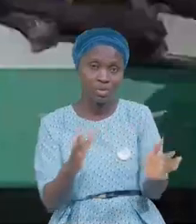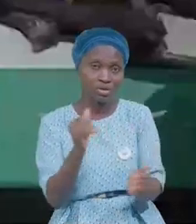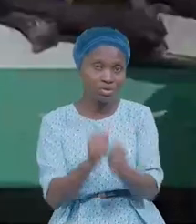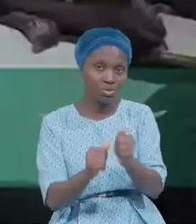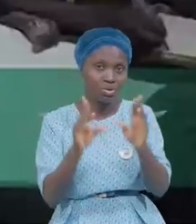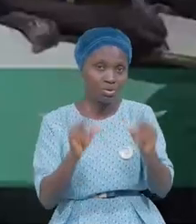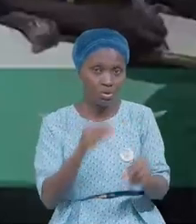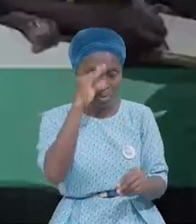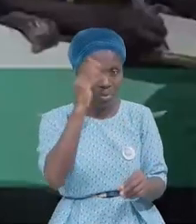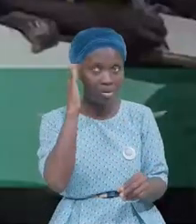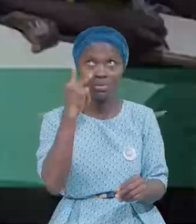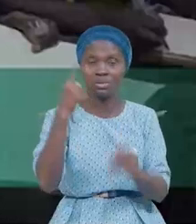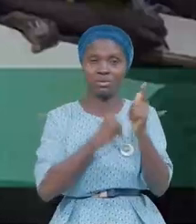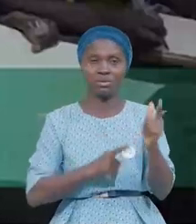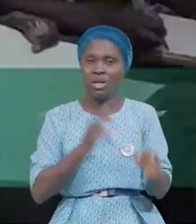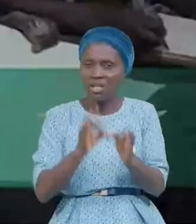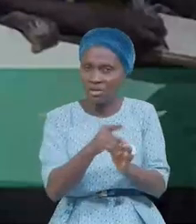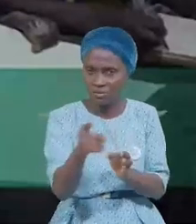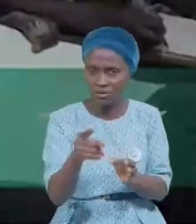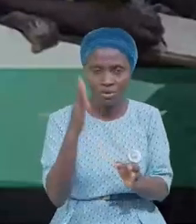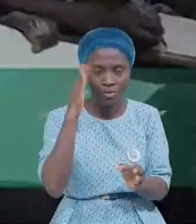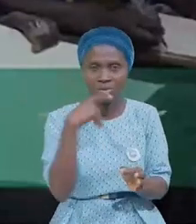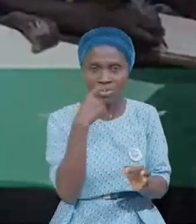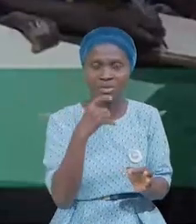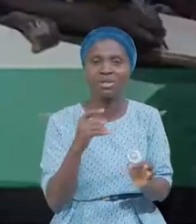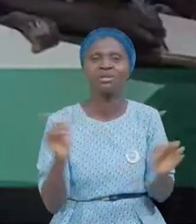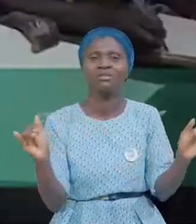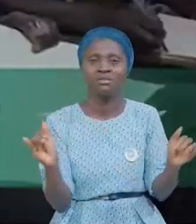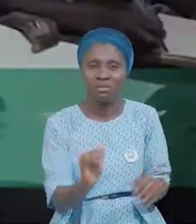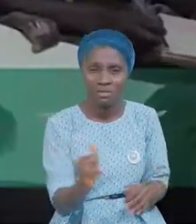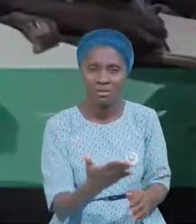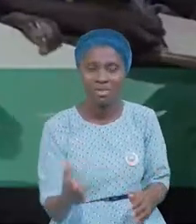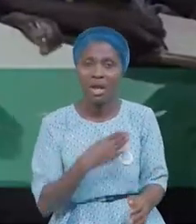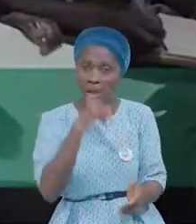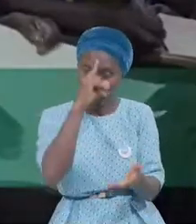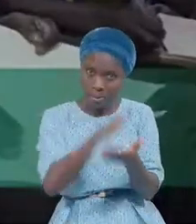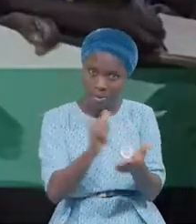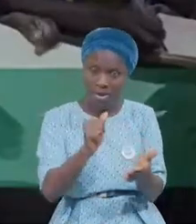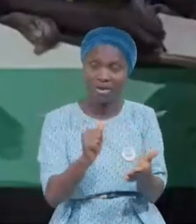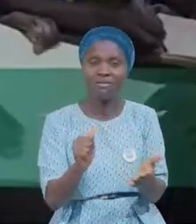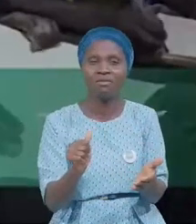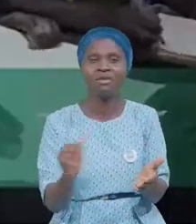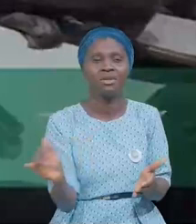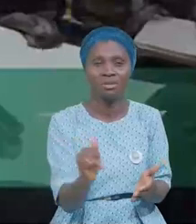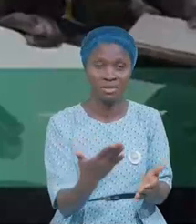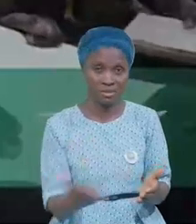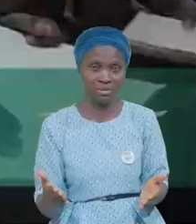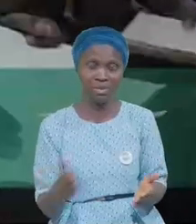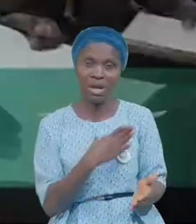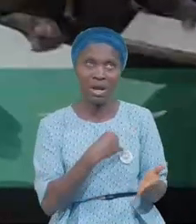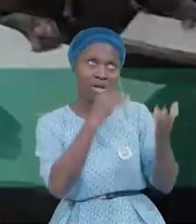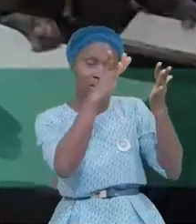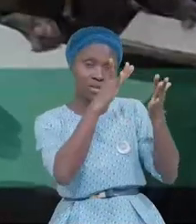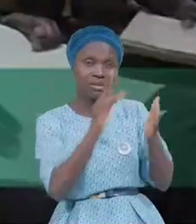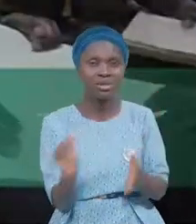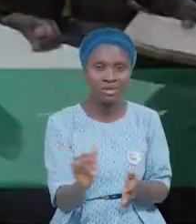même chose, et si tu crois à la même chose, et tu espères la même chose, le même salut que tu